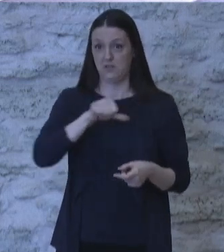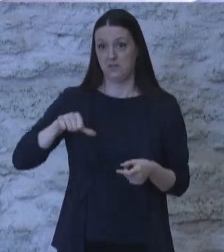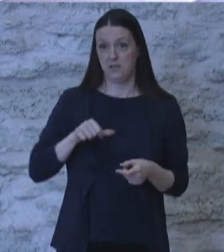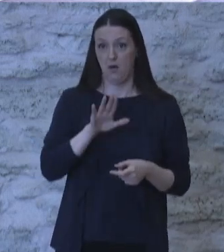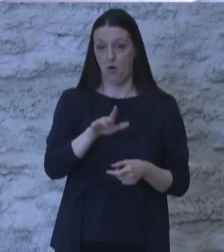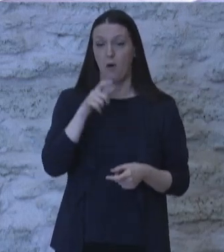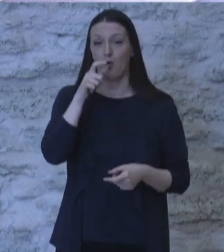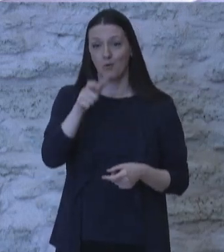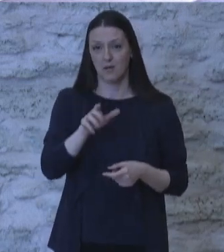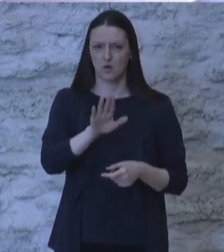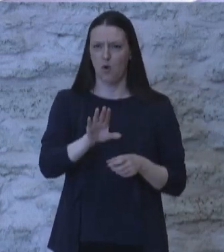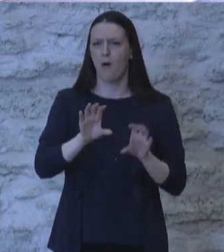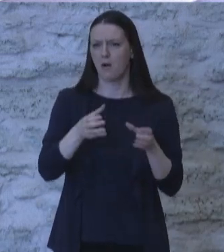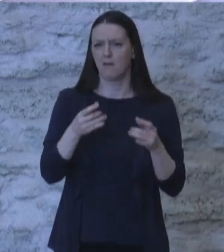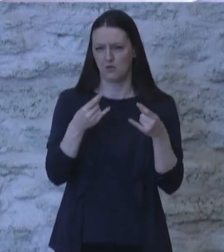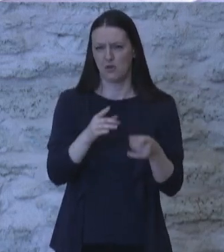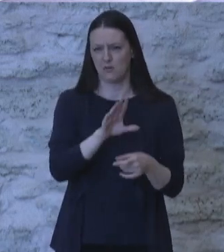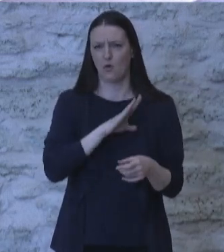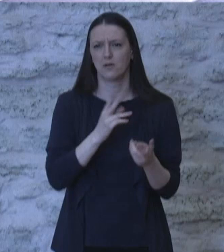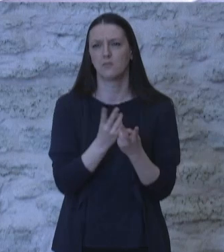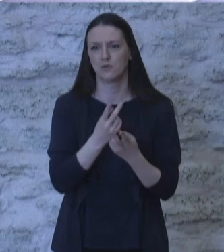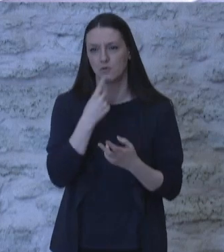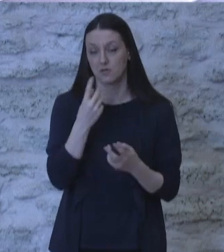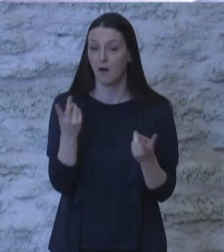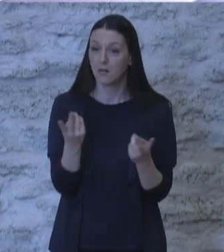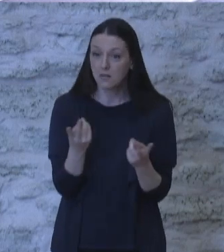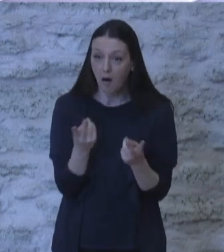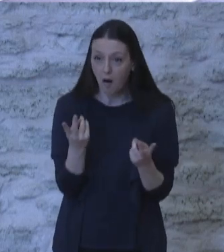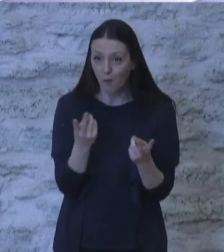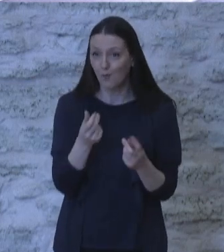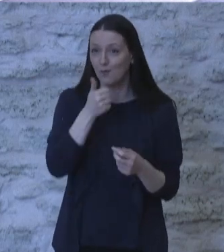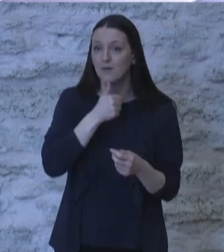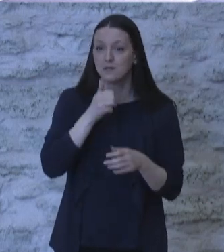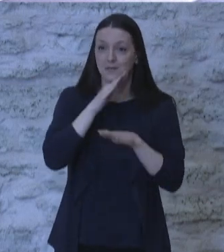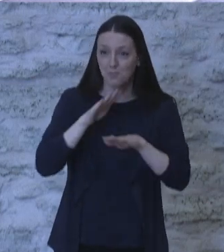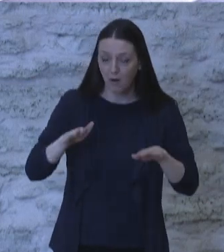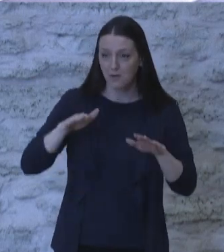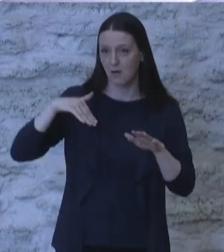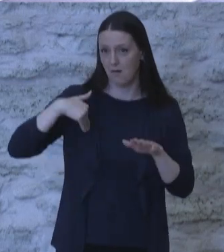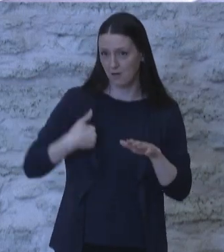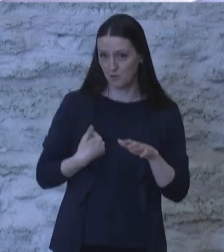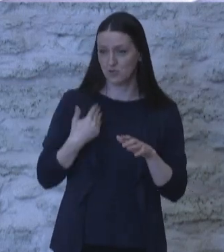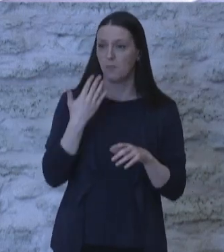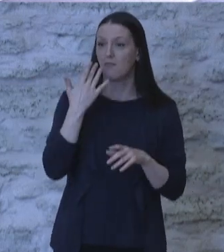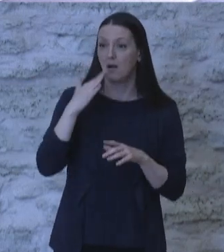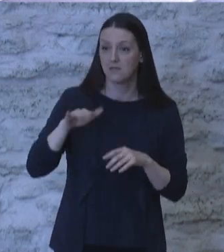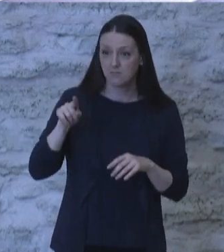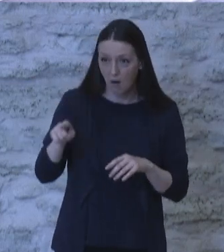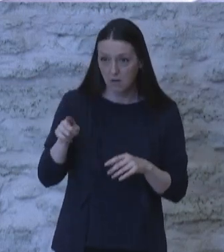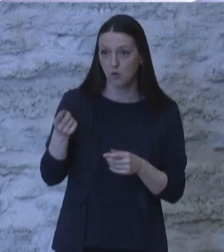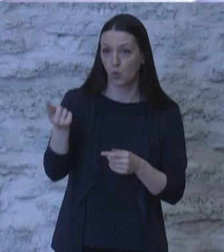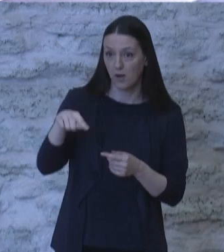isiklikus kurikuulsas raadiosaates järgmist. Nii nagu Eesti maine kahjustamine välismaal pärines meie opositsiooni poliitikutelt,